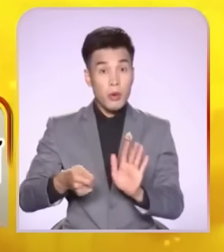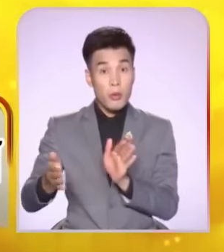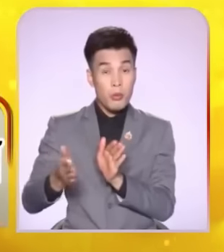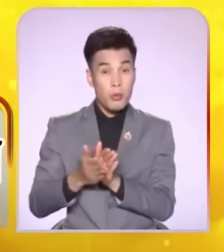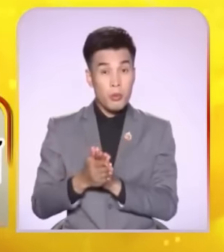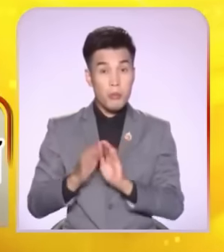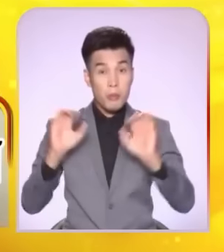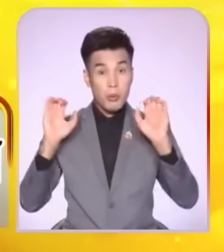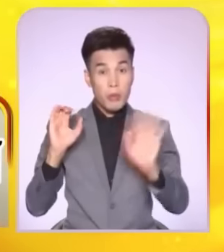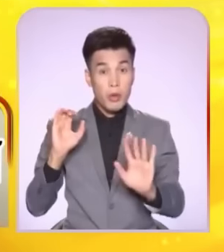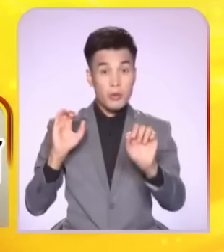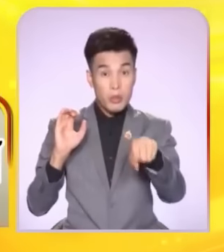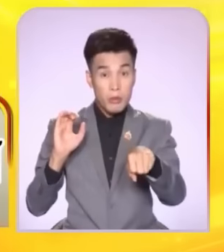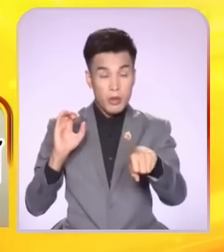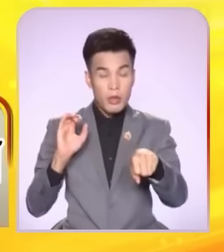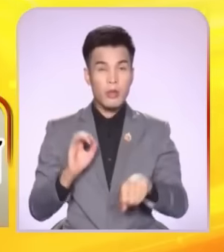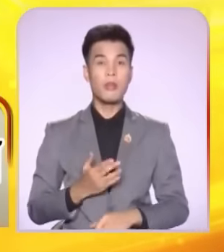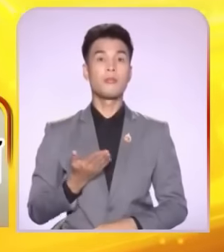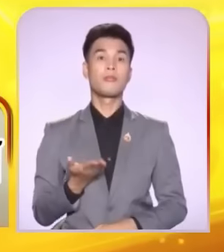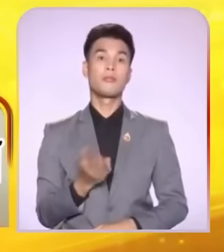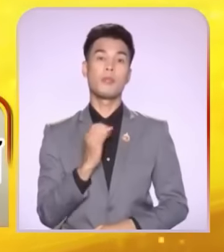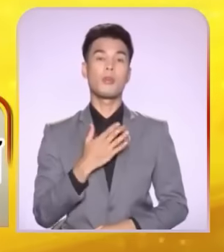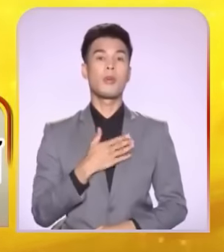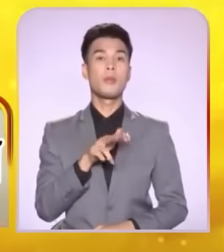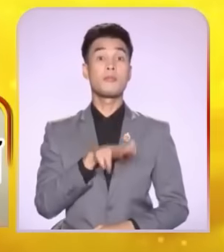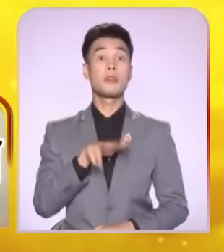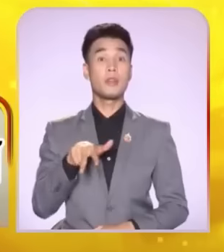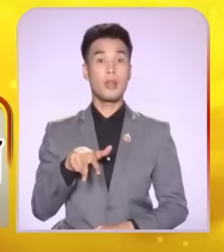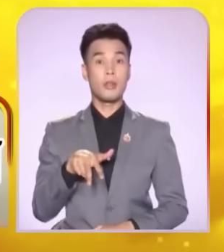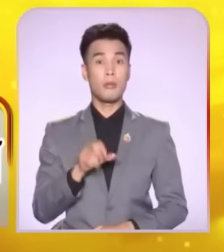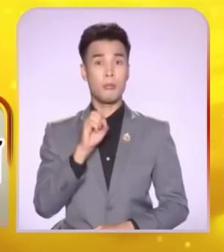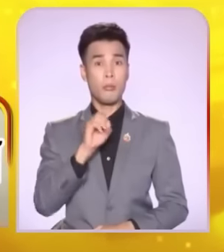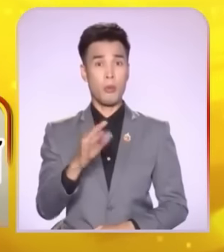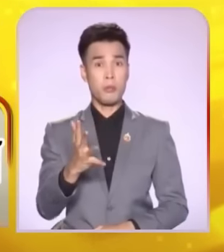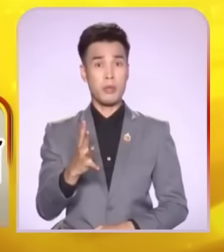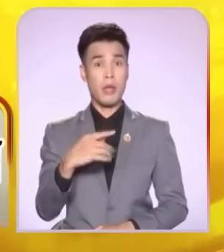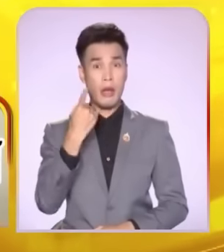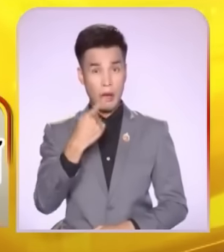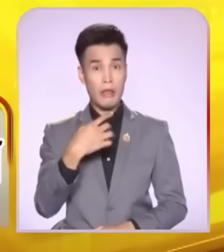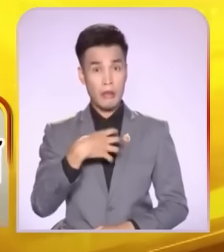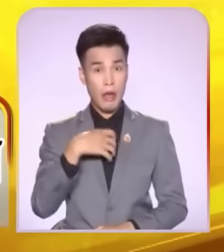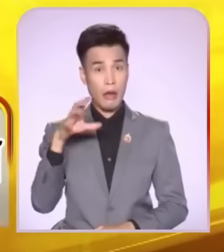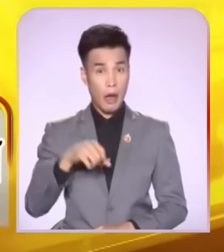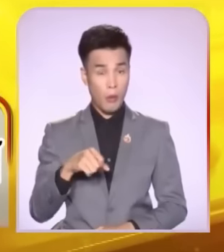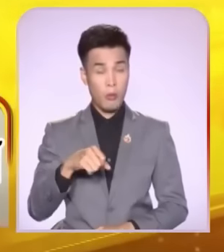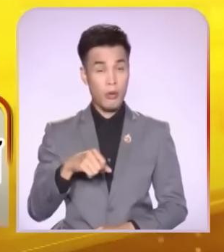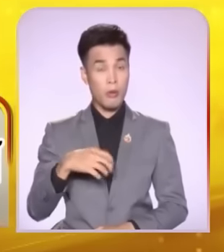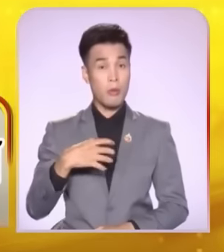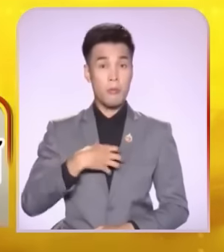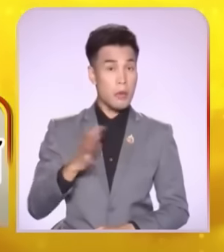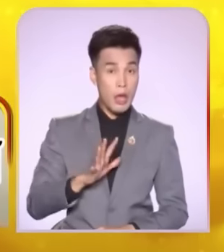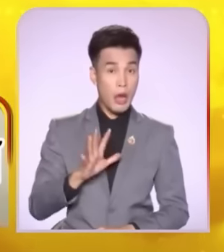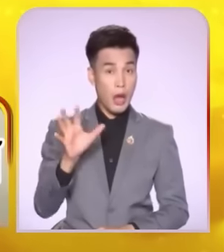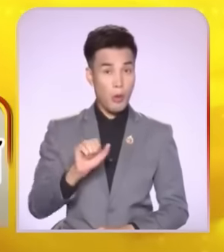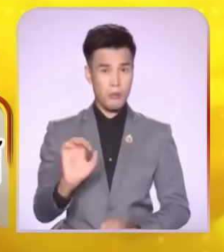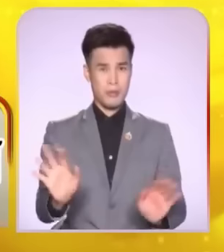มรัฐบาลใช่หรือไม ่ครับ คุณภูมิธรรมบอกว่าพรรคเพื่อไทยไม่ได้ระบุว่าต้องการใครหรือไม่ต้อง